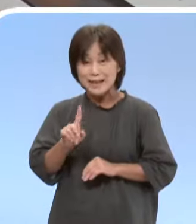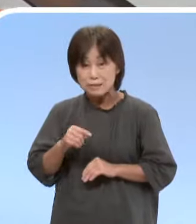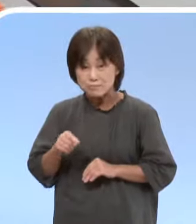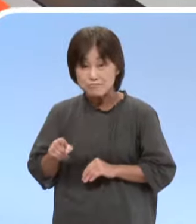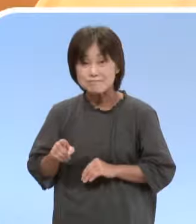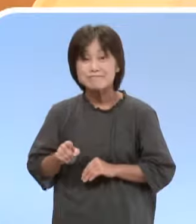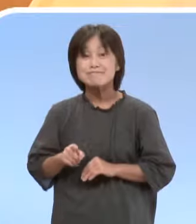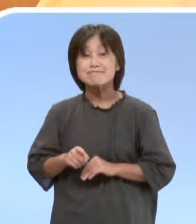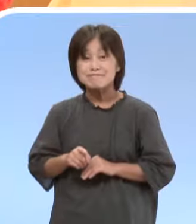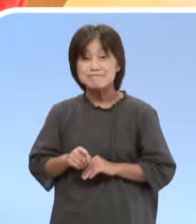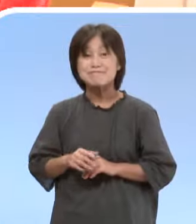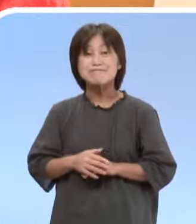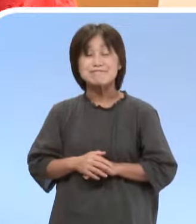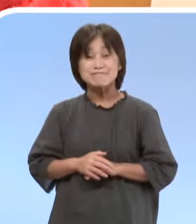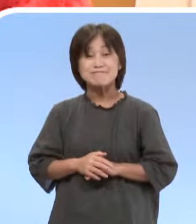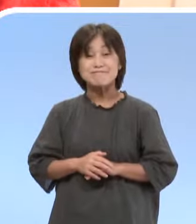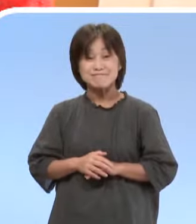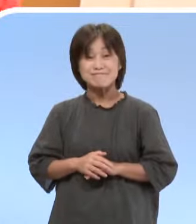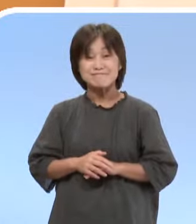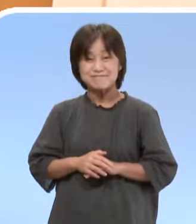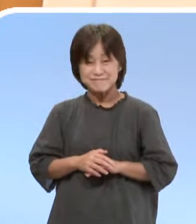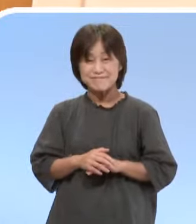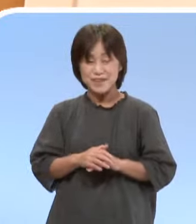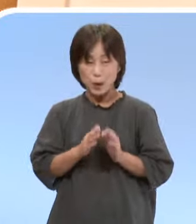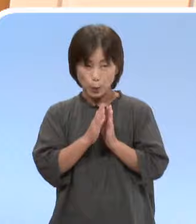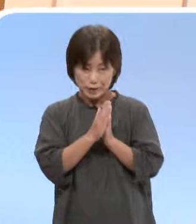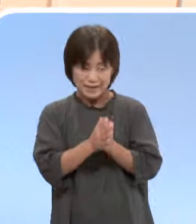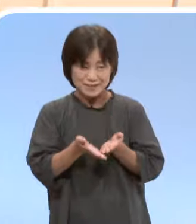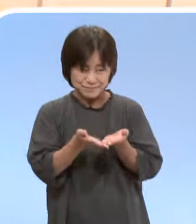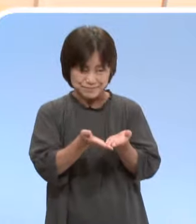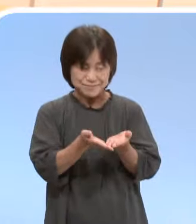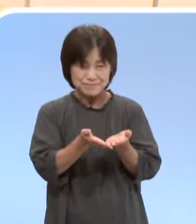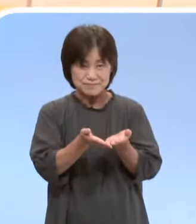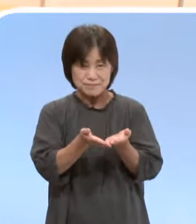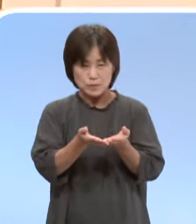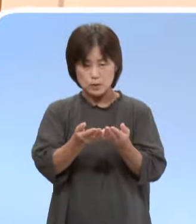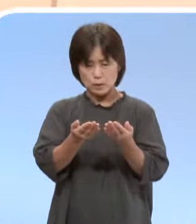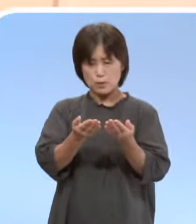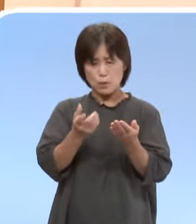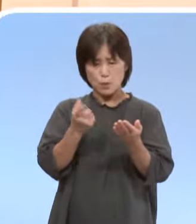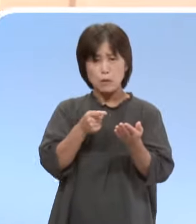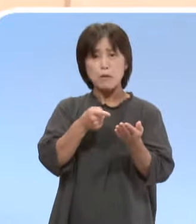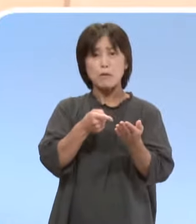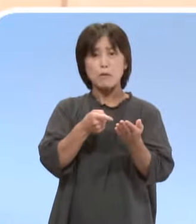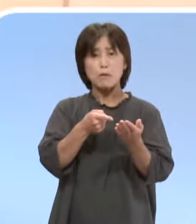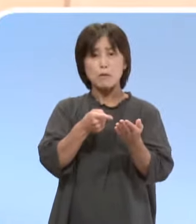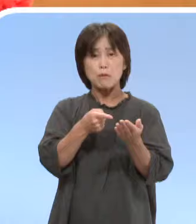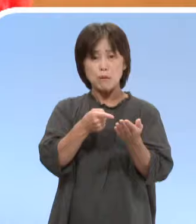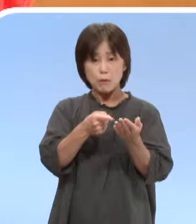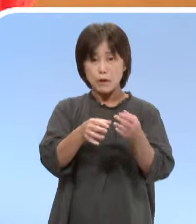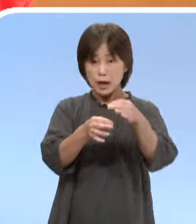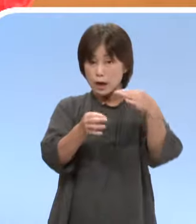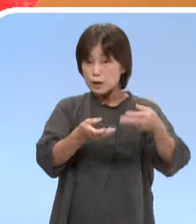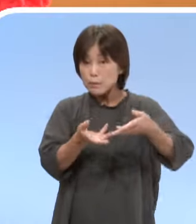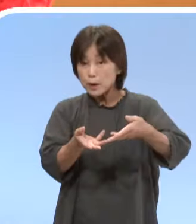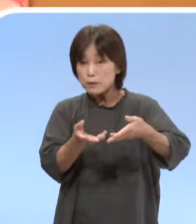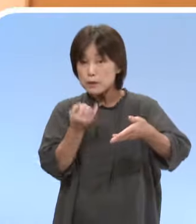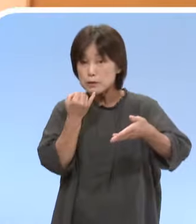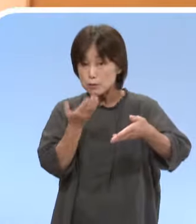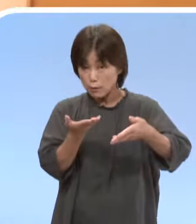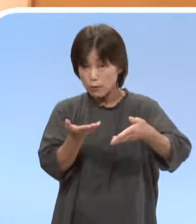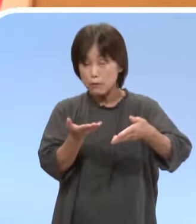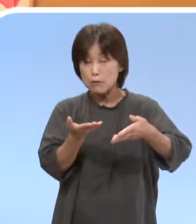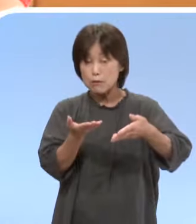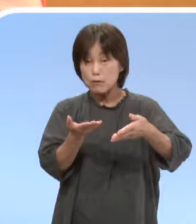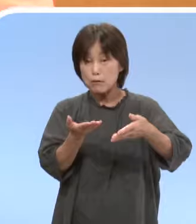おでん。 これを。 お、これを お願いします。 でもこれ今凍ってますよね。 はい、 これも開けてこのまま